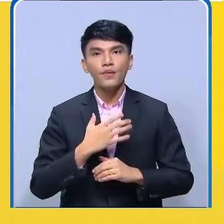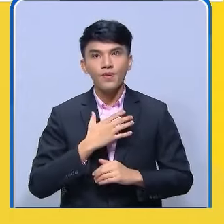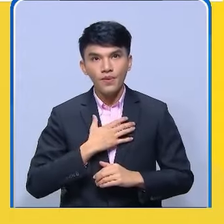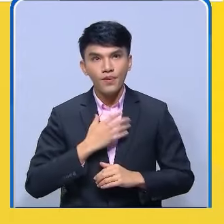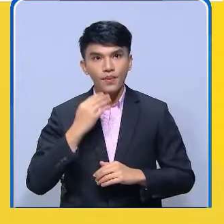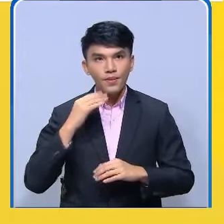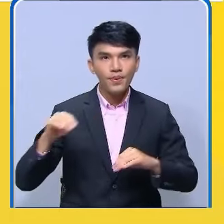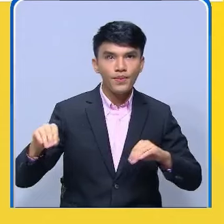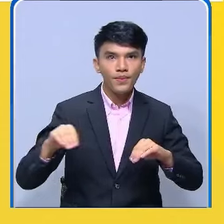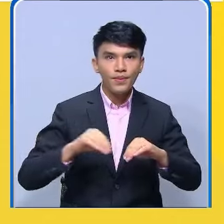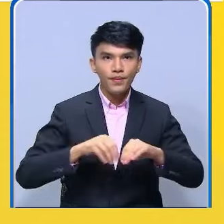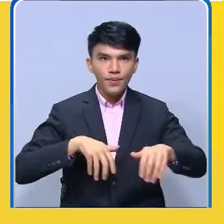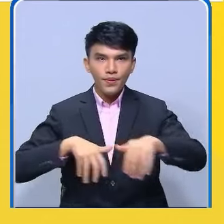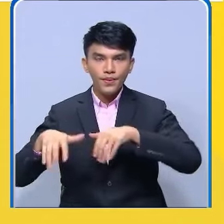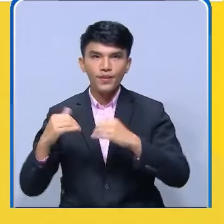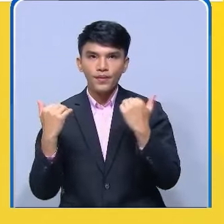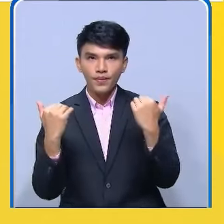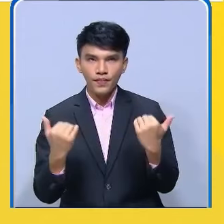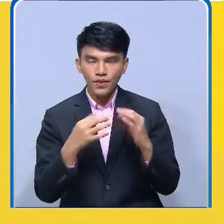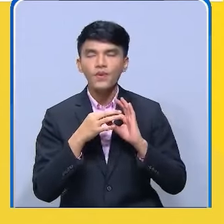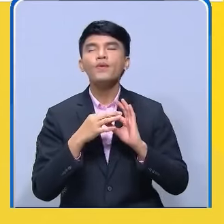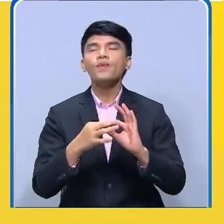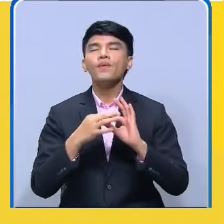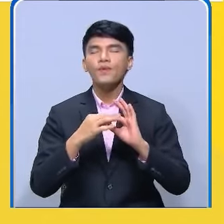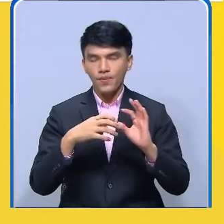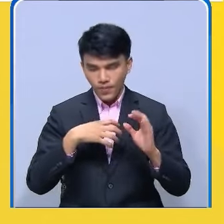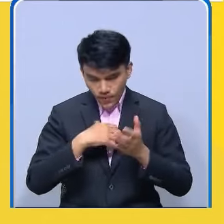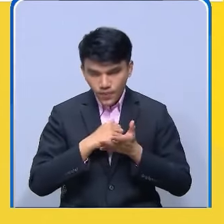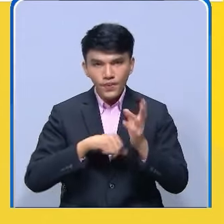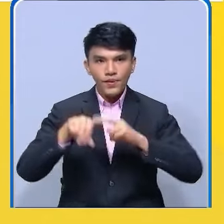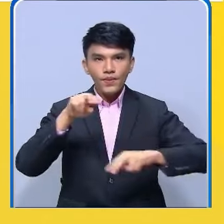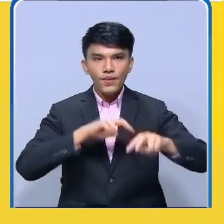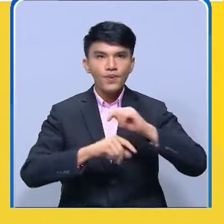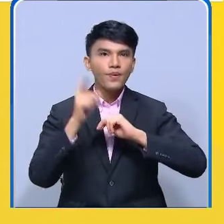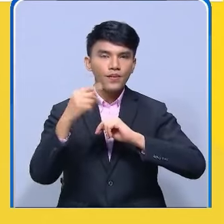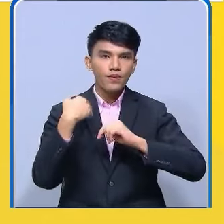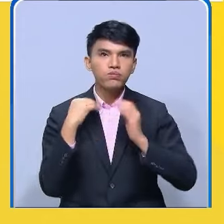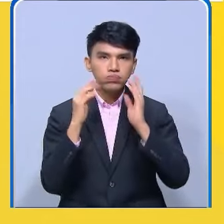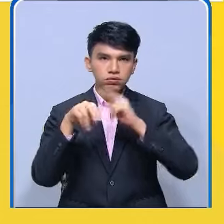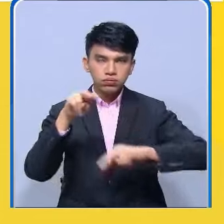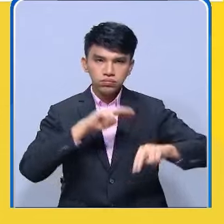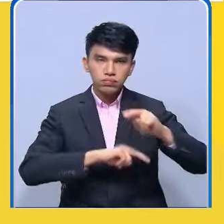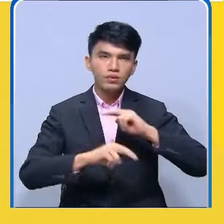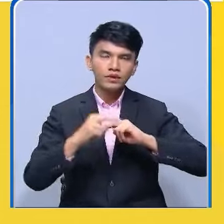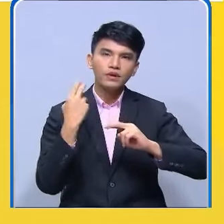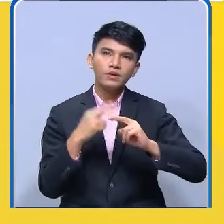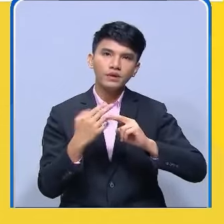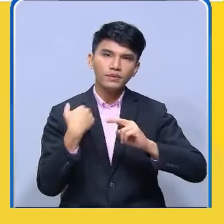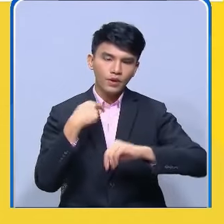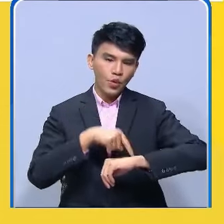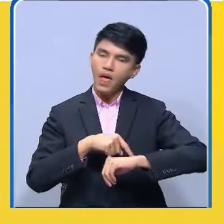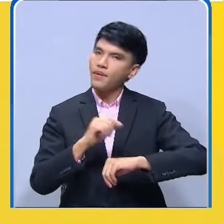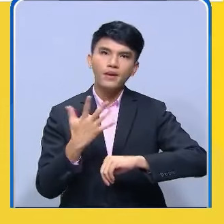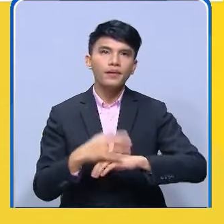านตอนนี้ก็จะมีชาวบ้านนะคะที่เป็นห่วงนะคะอยากให้มาดูแลจริงๆเขามีผู้ดูแลนะคะซึ่งผู้ดูแลเขาก็แจ้งว่าเขาไม่มีเวลาดูแ